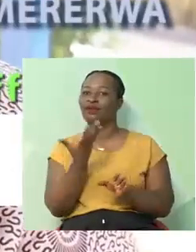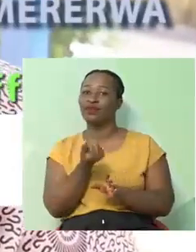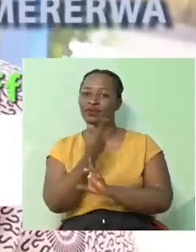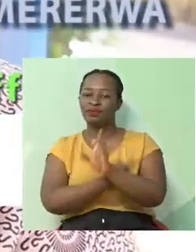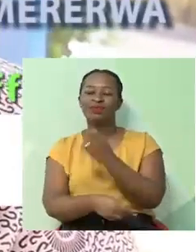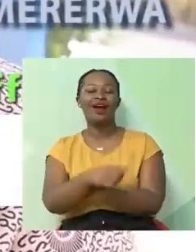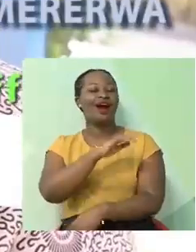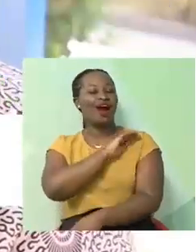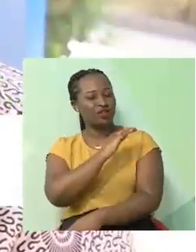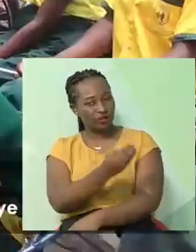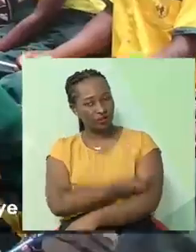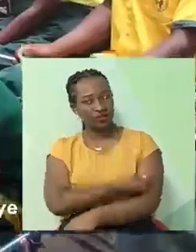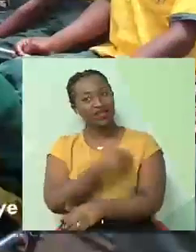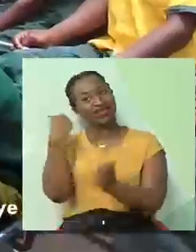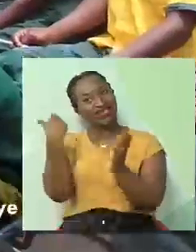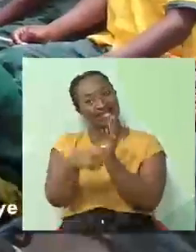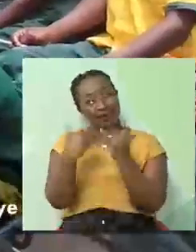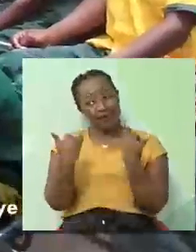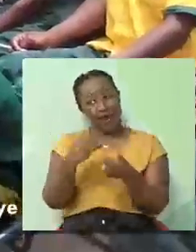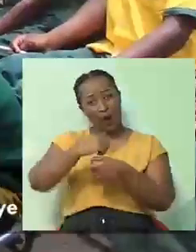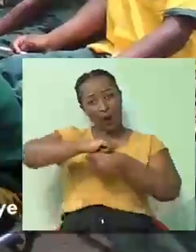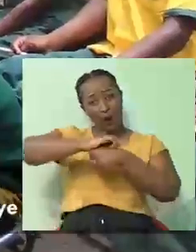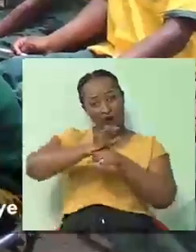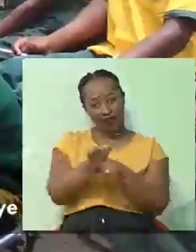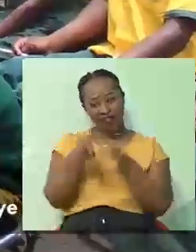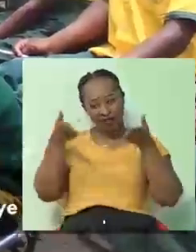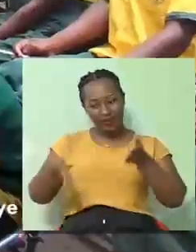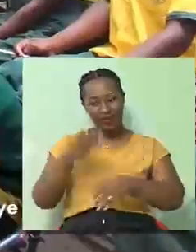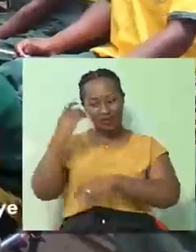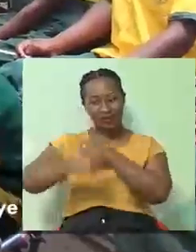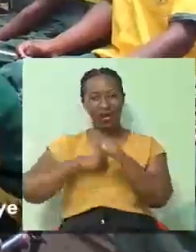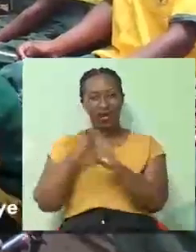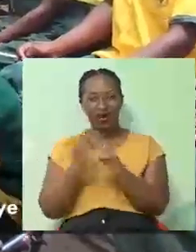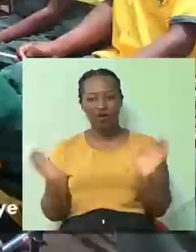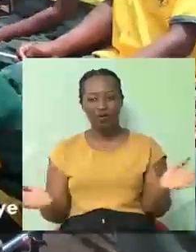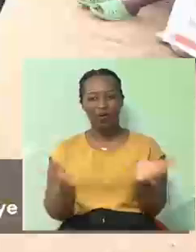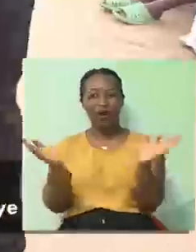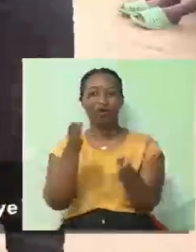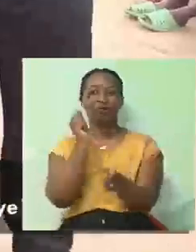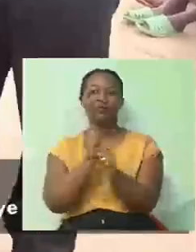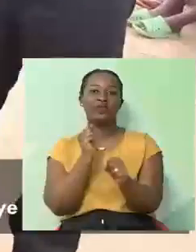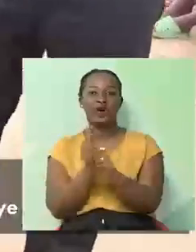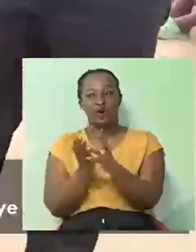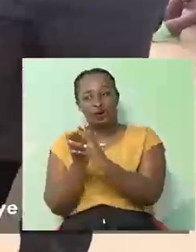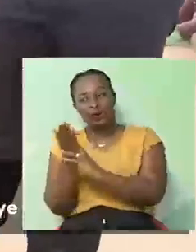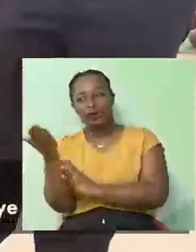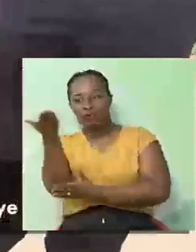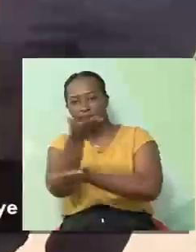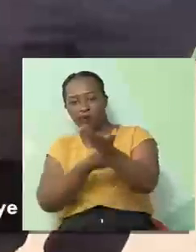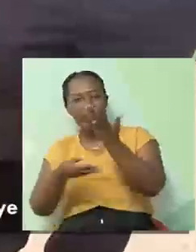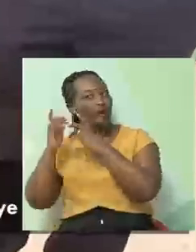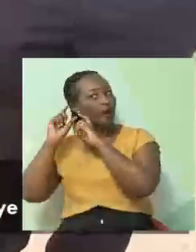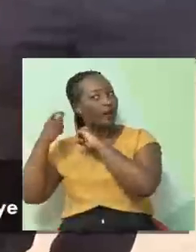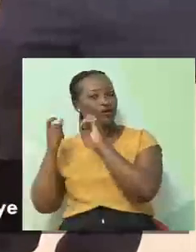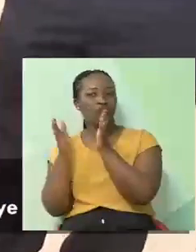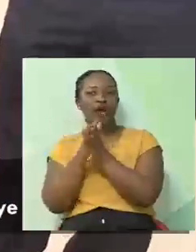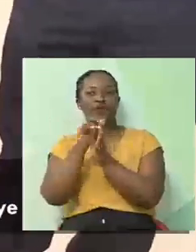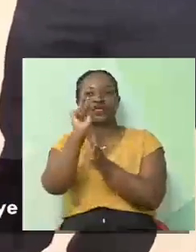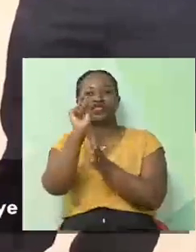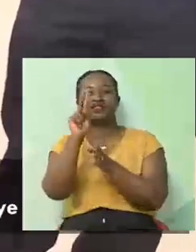ubumuga nawe ashoboye kubera icyorezo cya COVID-19 muri uyu mwaka ubukangurambaga buzakorwa bunyujijwe mu biganiro ku